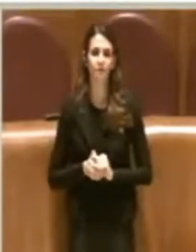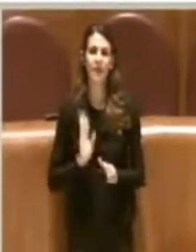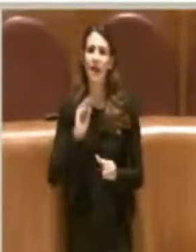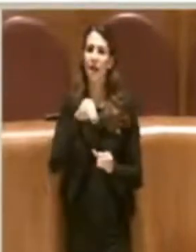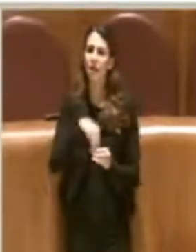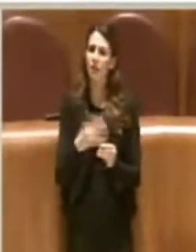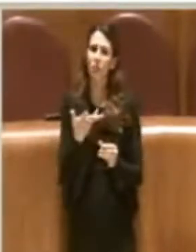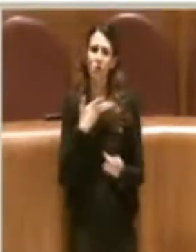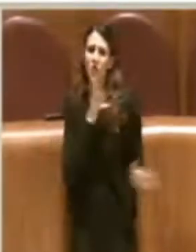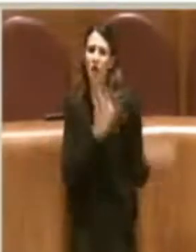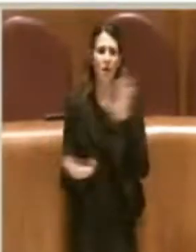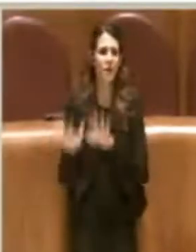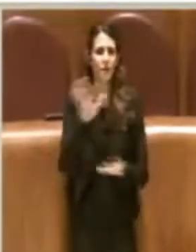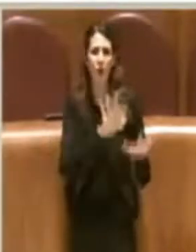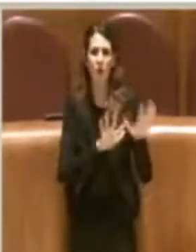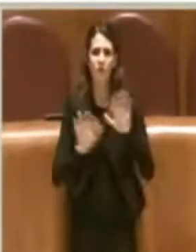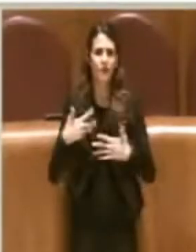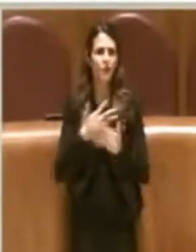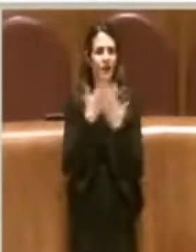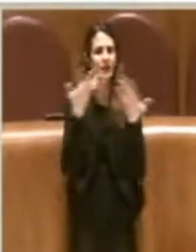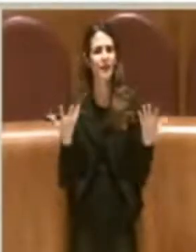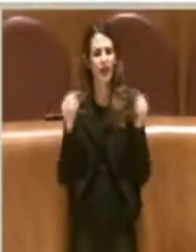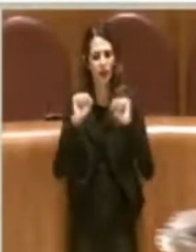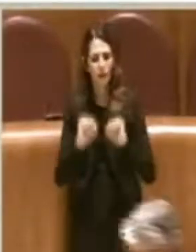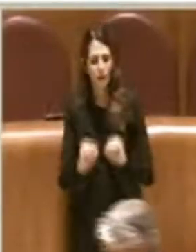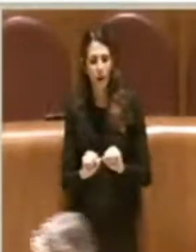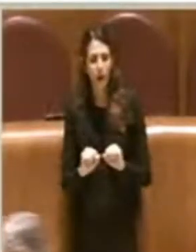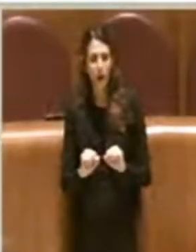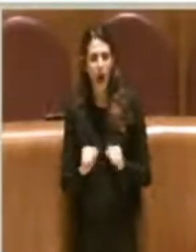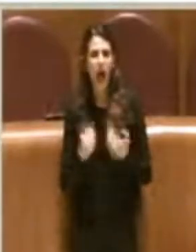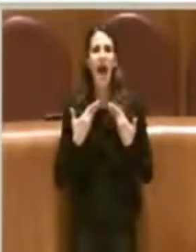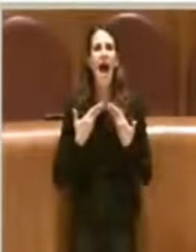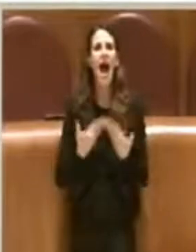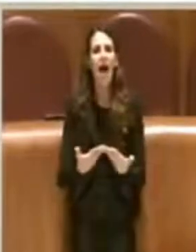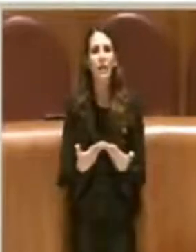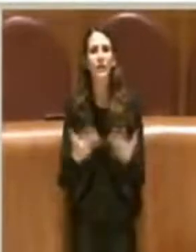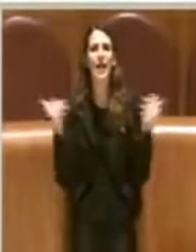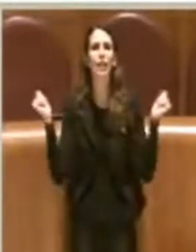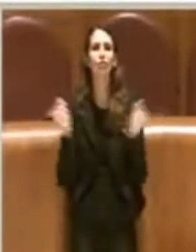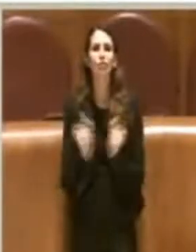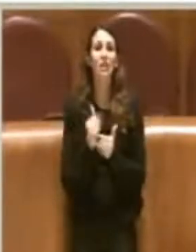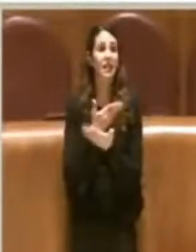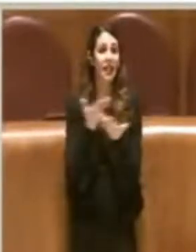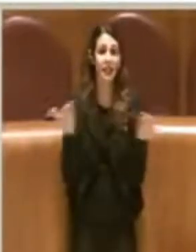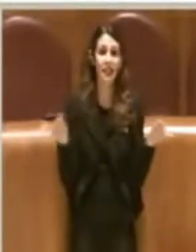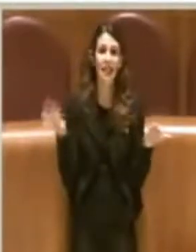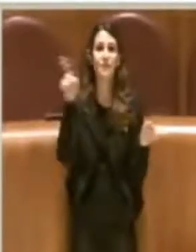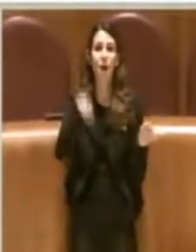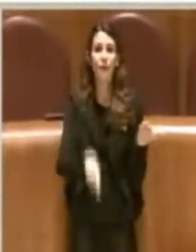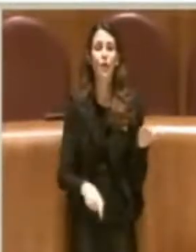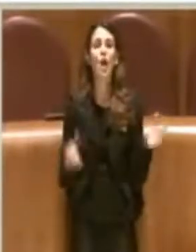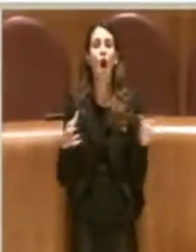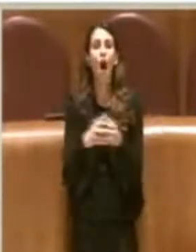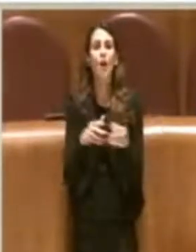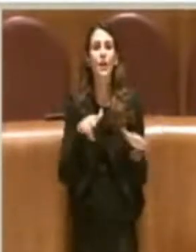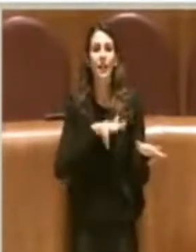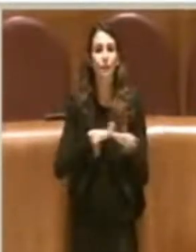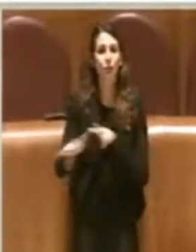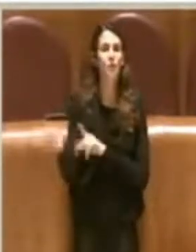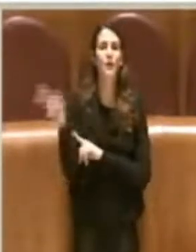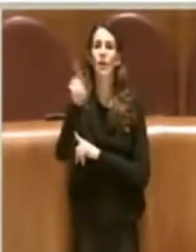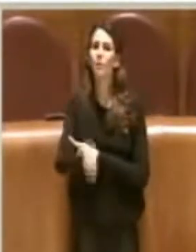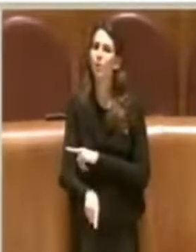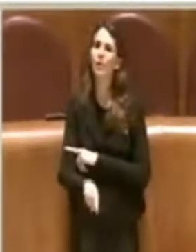informazioni che possono aiutare la cittadinanza in primis ma anche gli organi municipali quindi anche gli amministratori